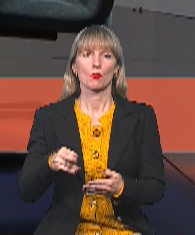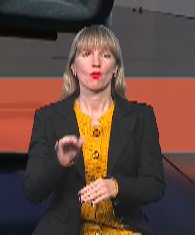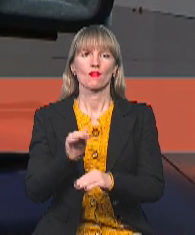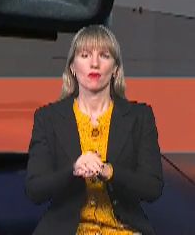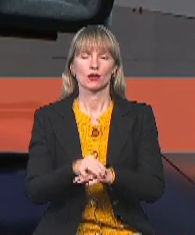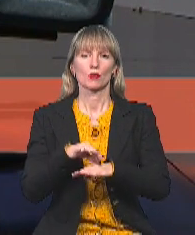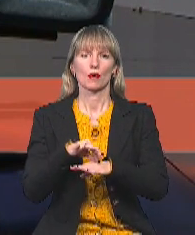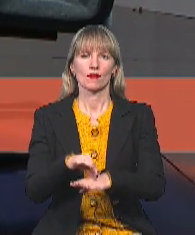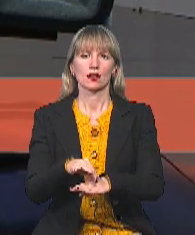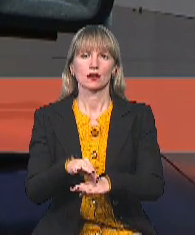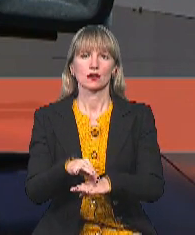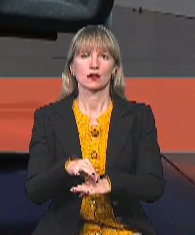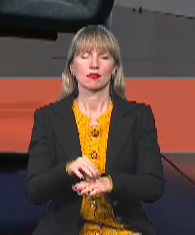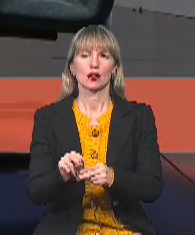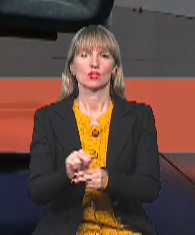факту проведенного